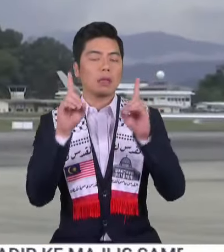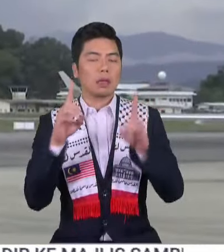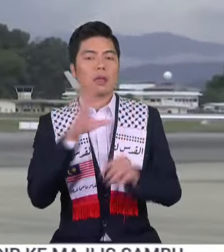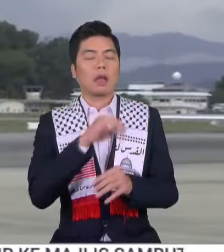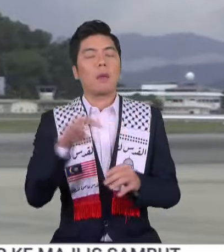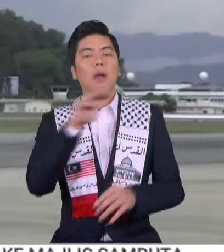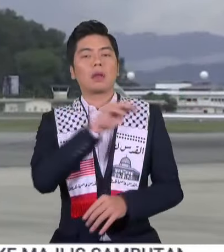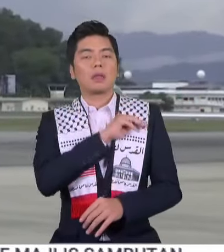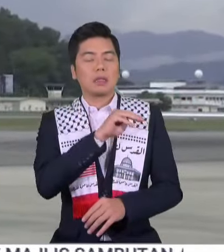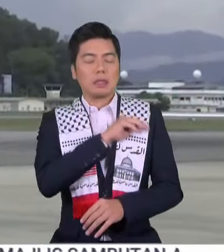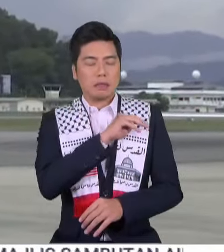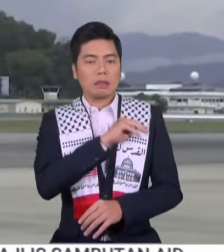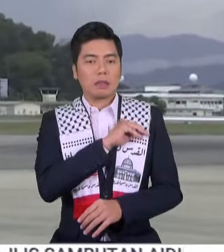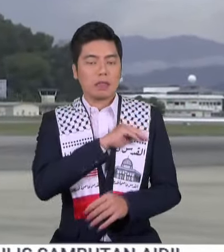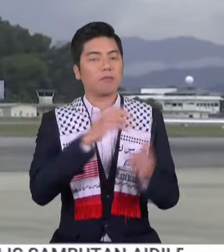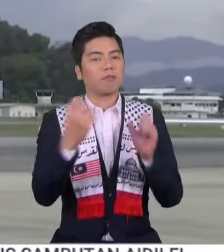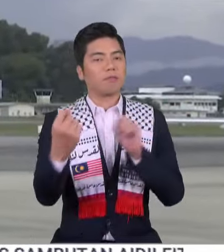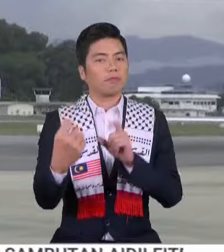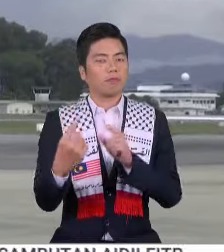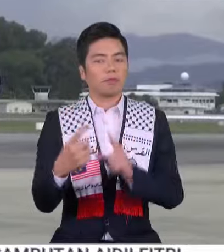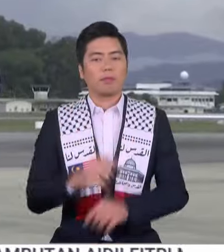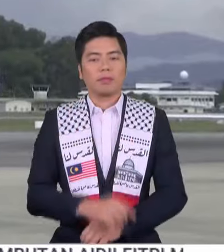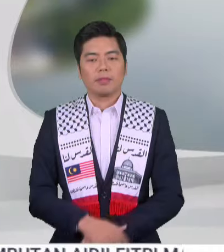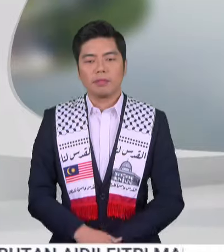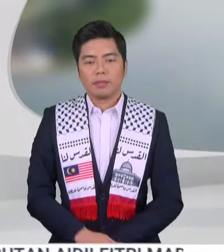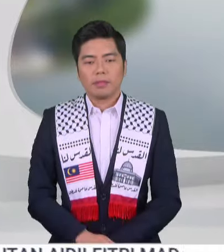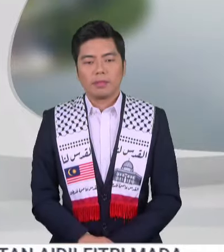dan Menteri Komunikasi Fahmi Fadil.